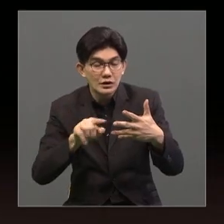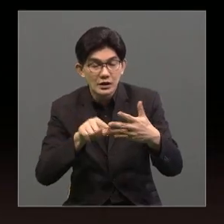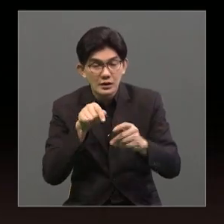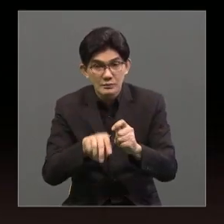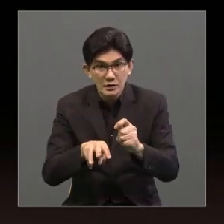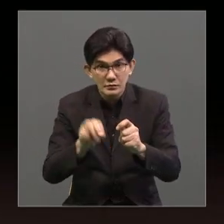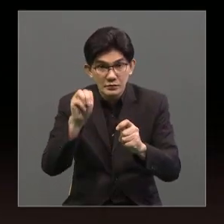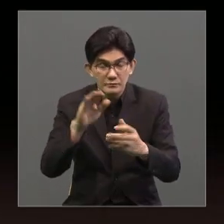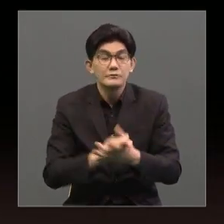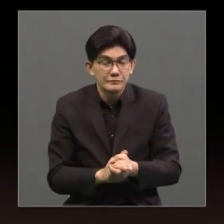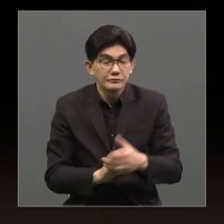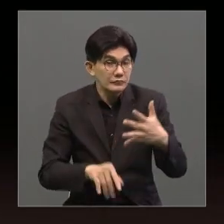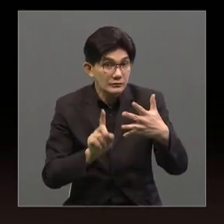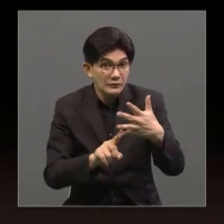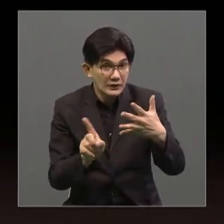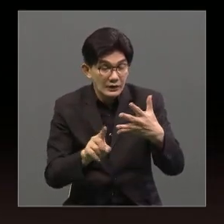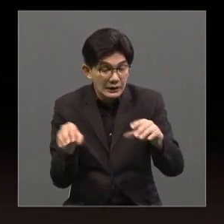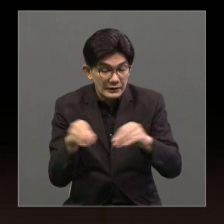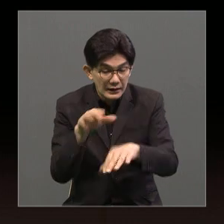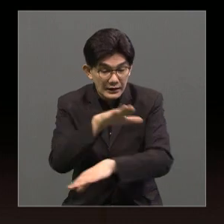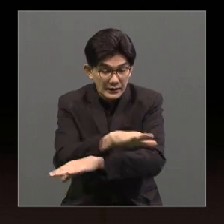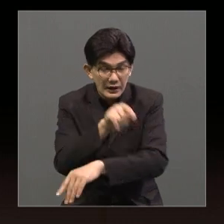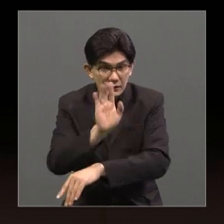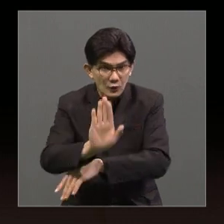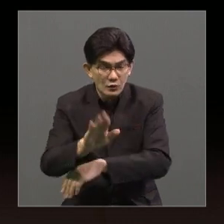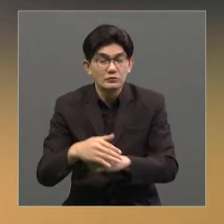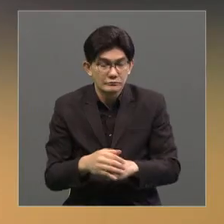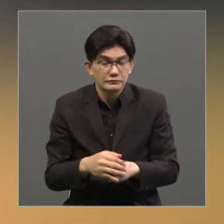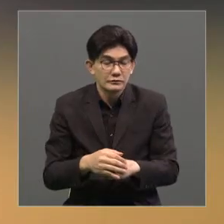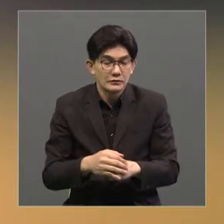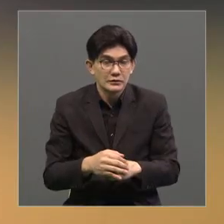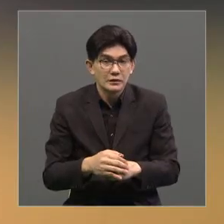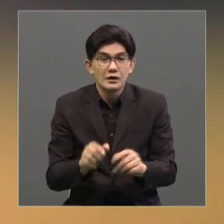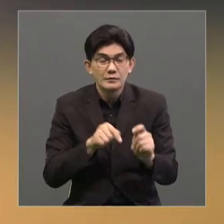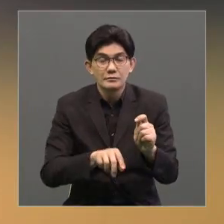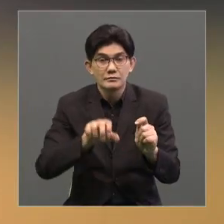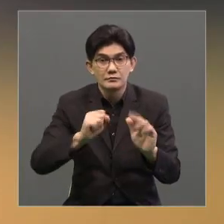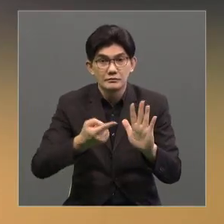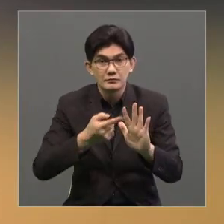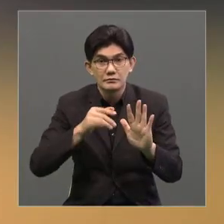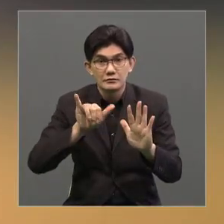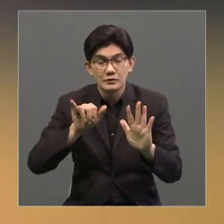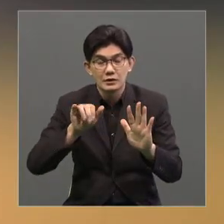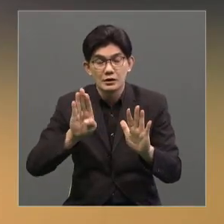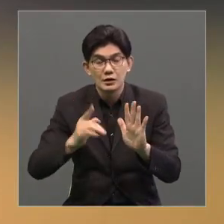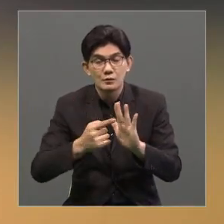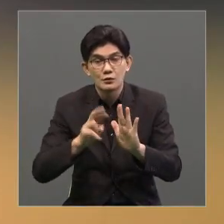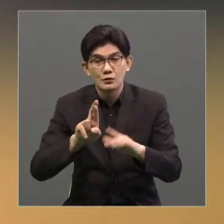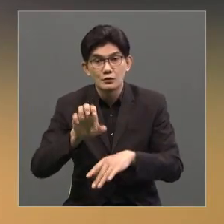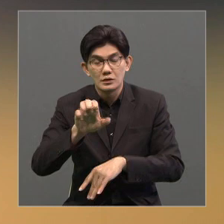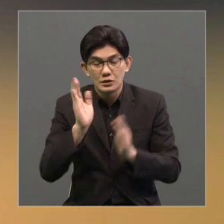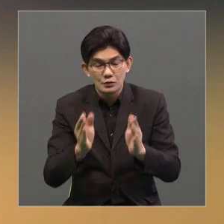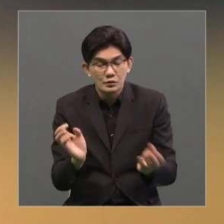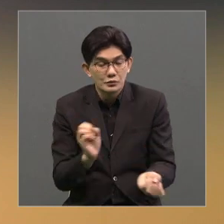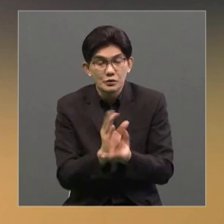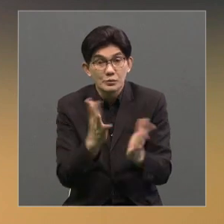ภอเมืองแล้วก็อีกจุดหนึ่งใกล้ๆกับสี่แยกตะปิ้งตำบลตะบิ้งอำเภอสายบุรีค่ะทั้ง6จุดนี้ไม่มีใครได้รับอันตร